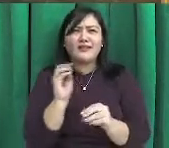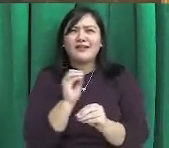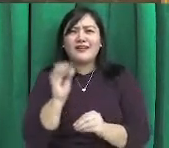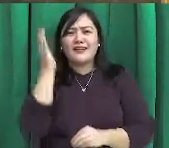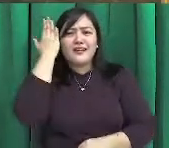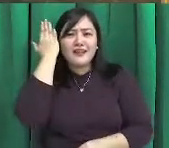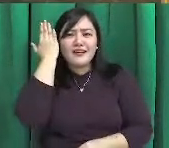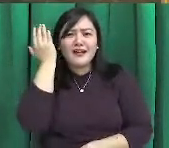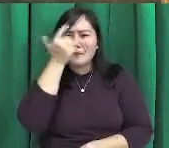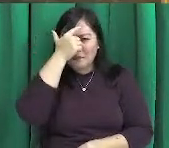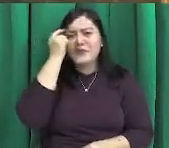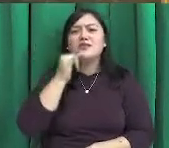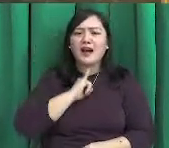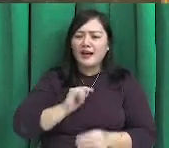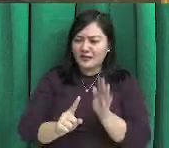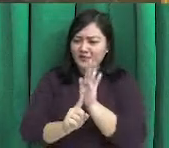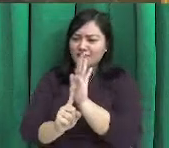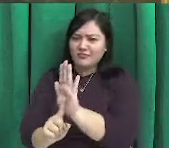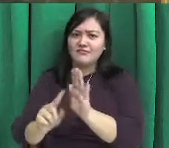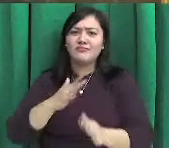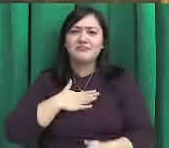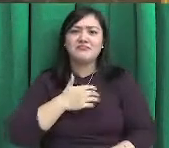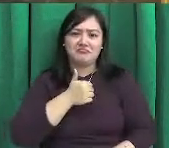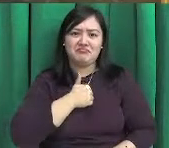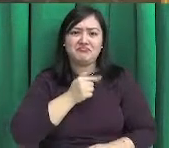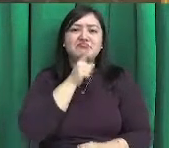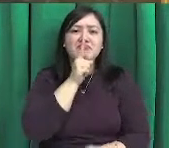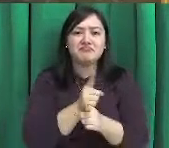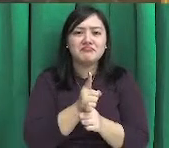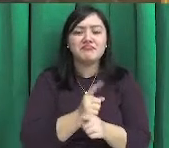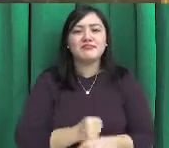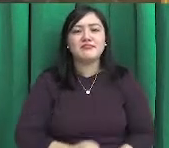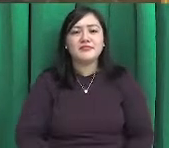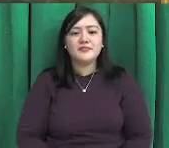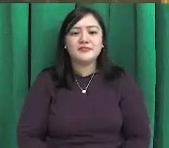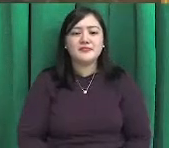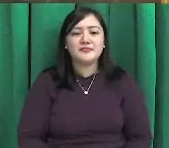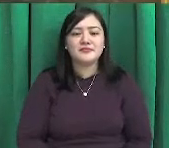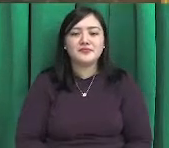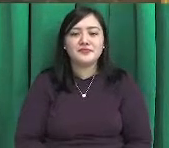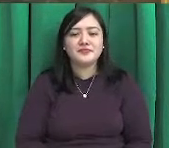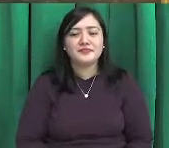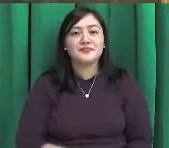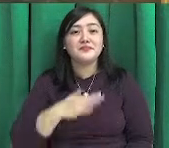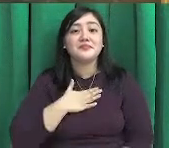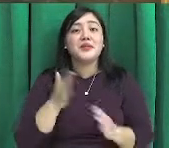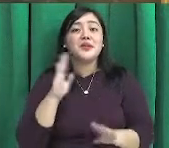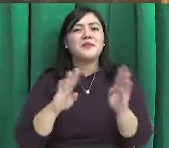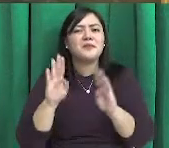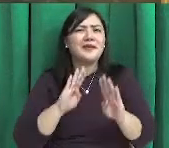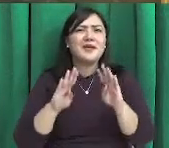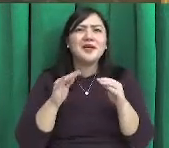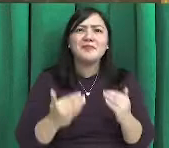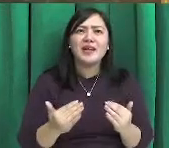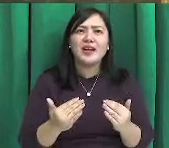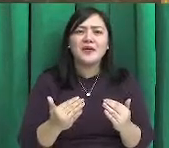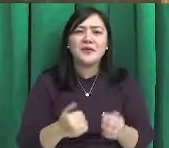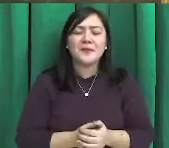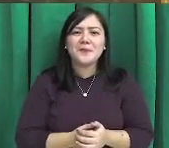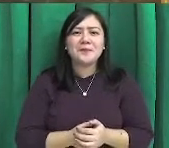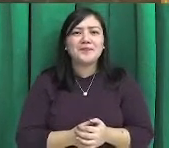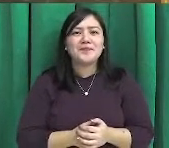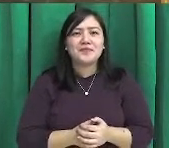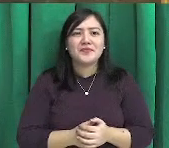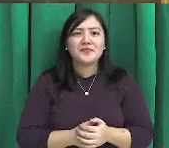yung sarili ko eh. So wala ka nang pwedeng itago. Kasi, alam mo ang problema ko ngayon, mga kapatid, kung paano ko